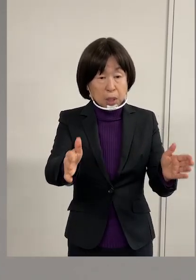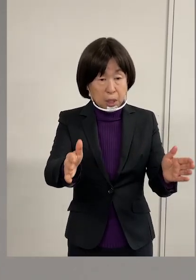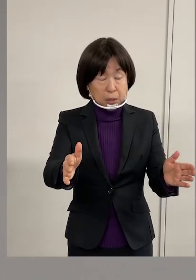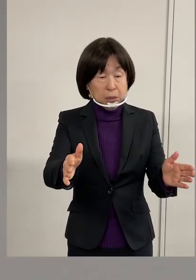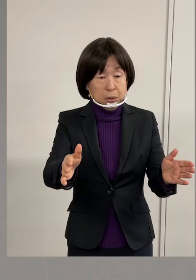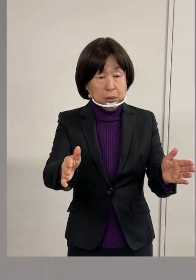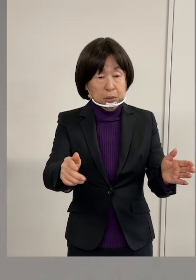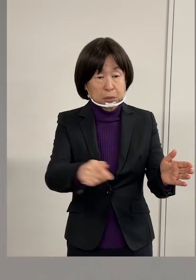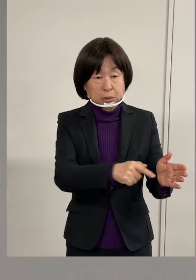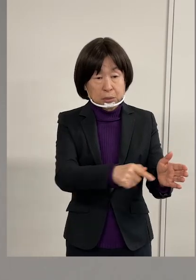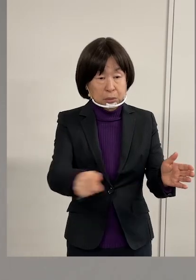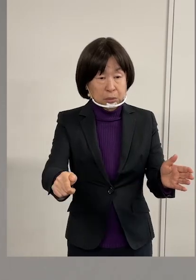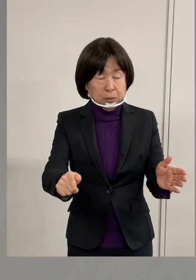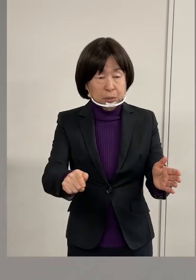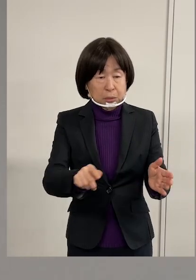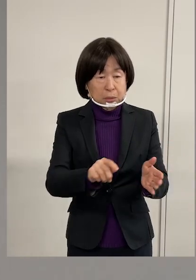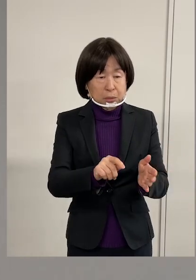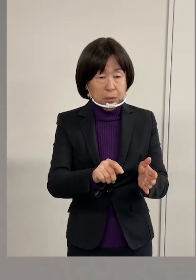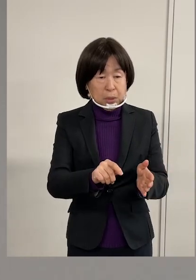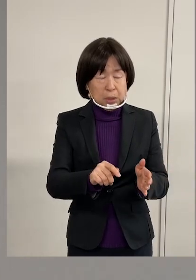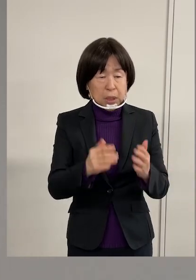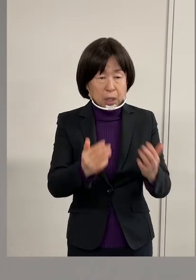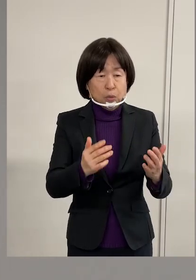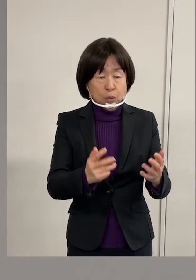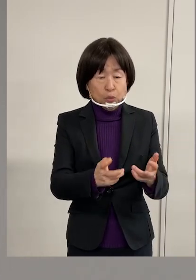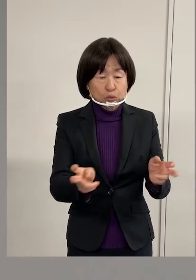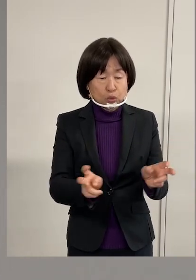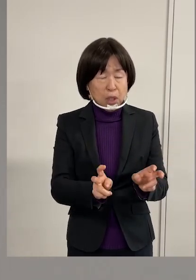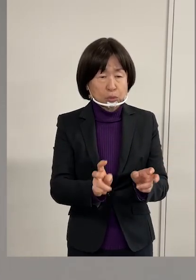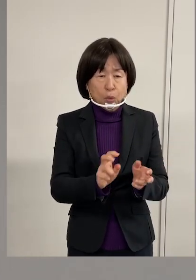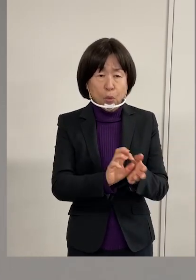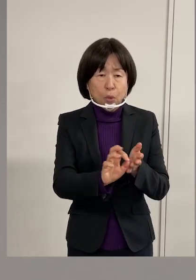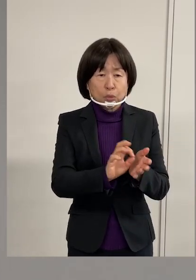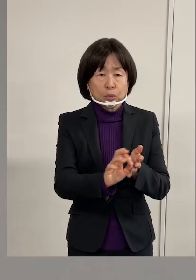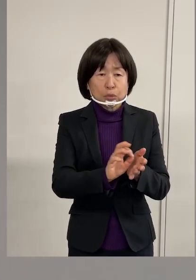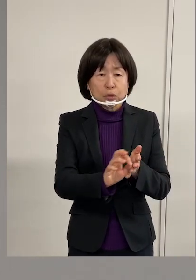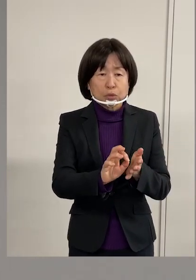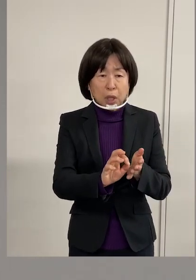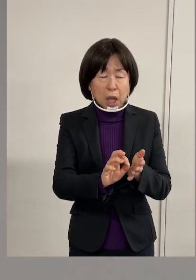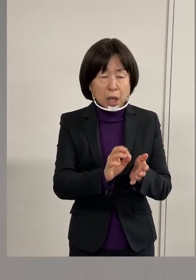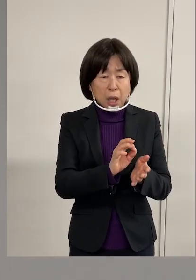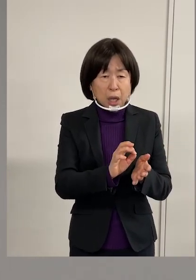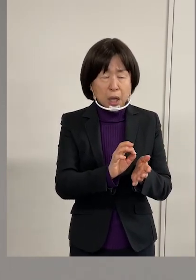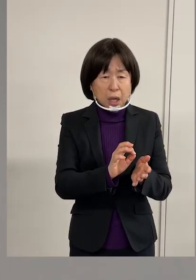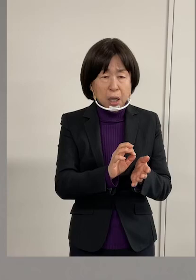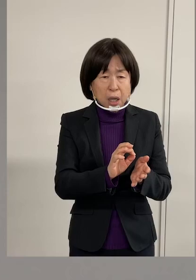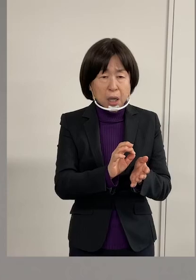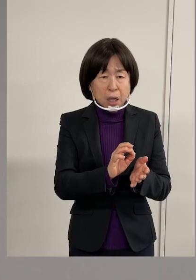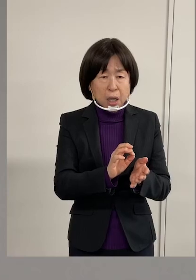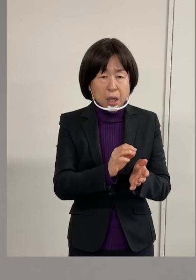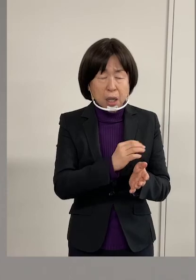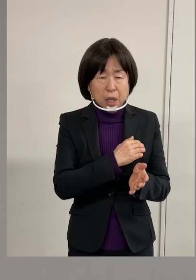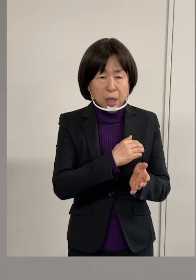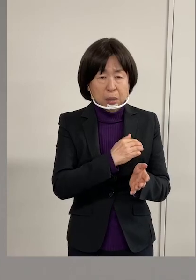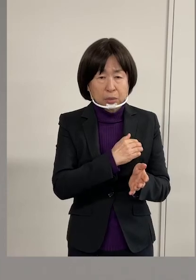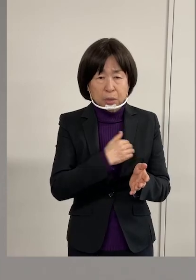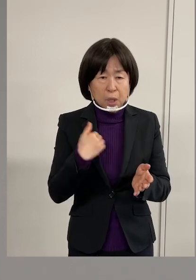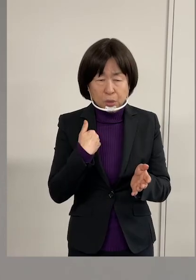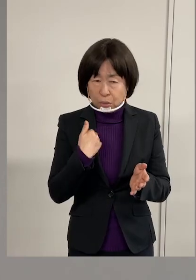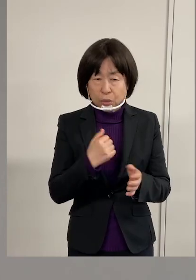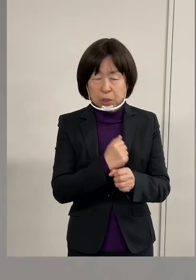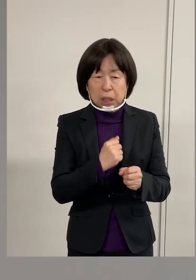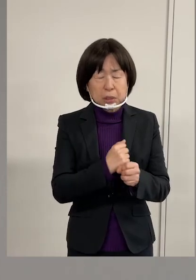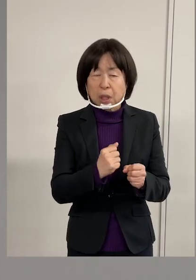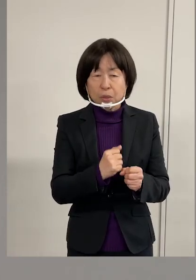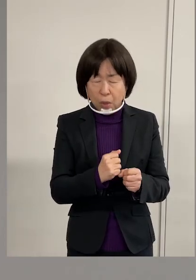ないというのは、やっぱり避けないといけないので、そうすると教育に支障が出るので、まあ、そこは避けたいと思います。 はい、わかり